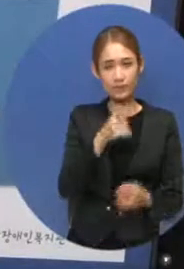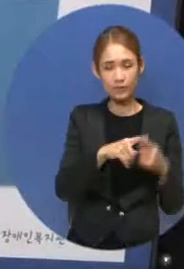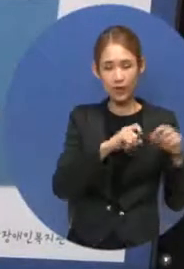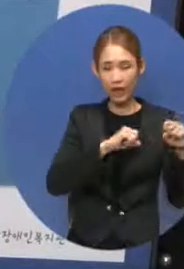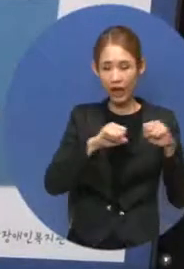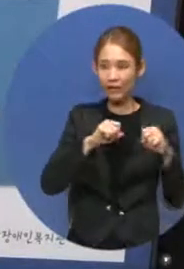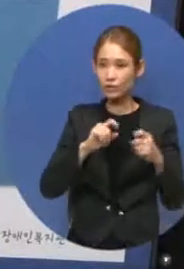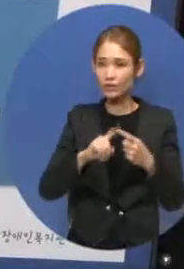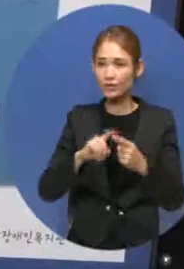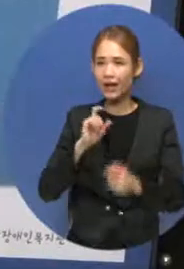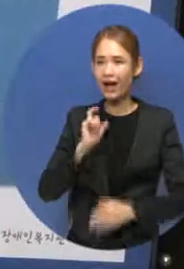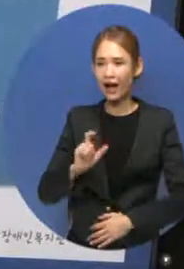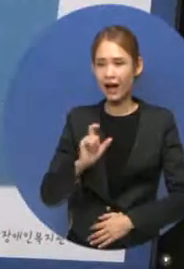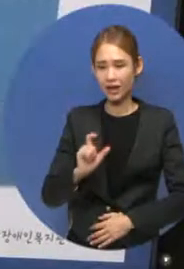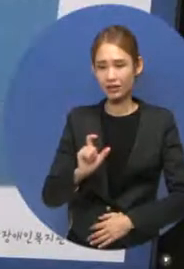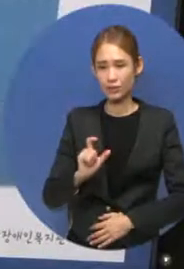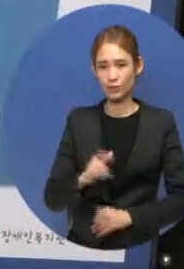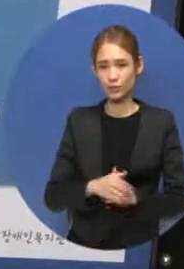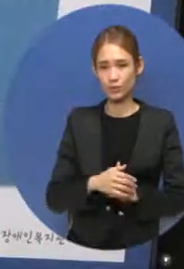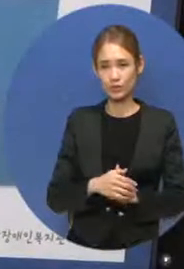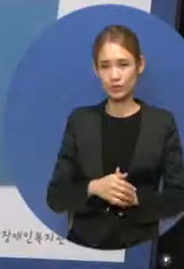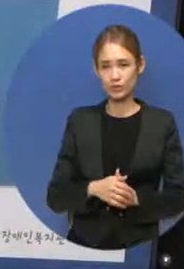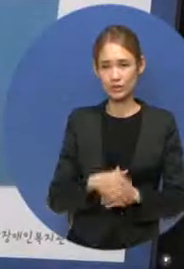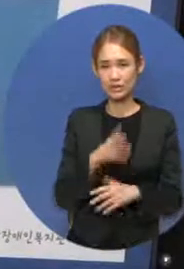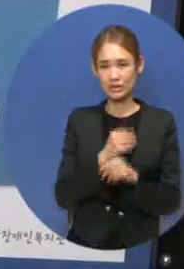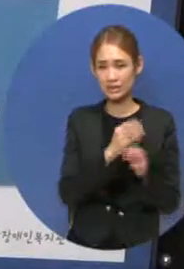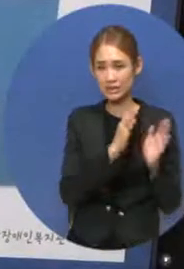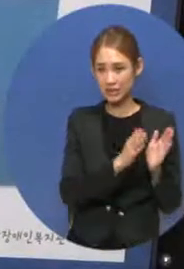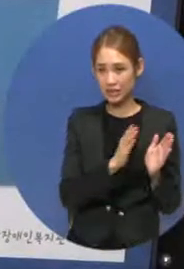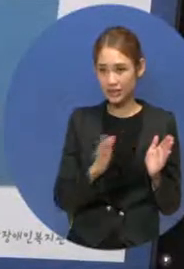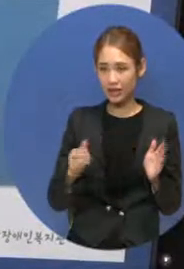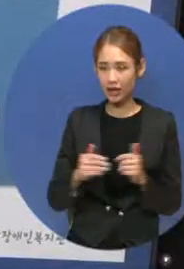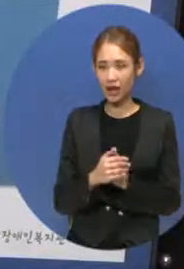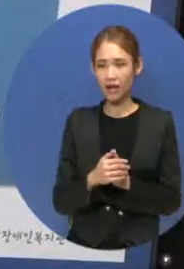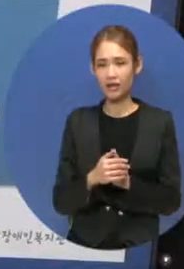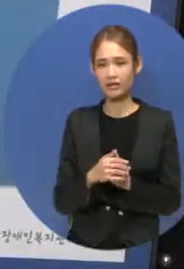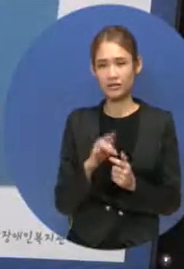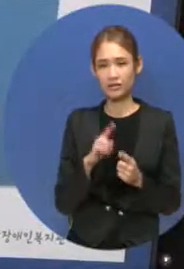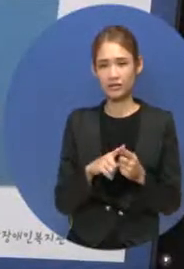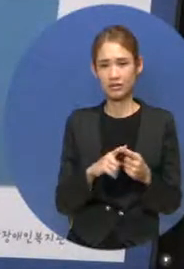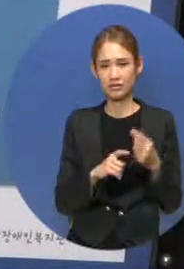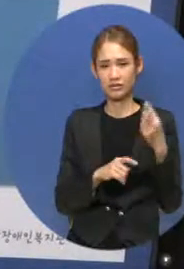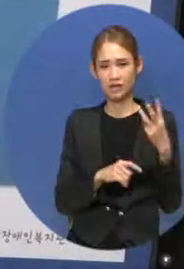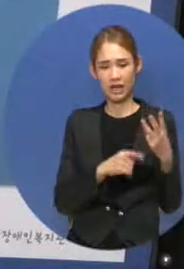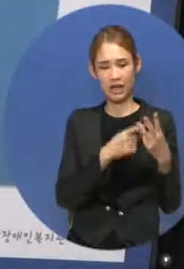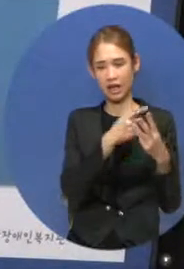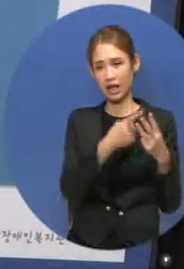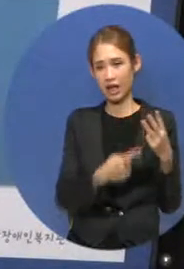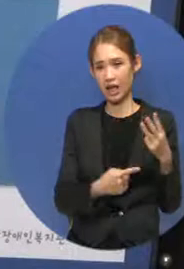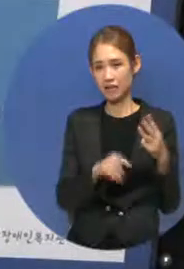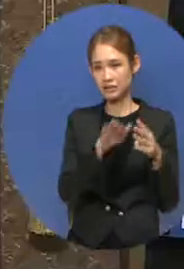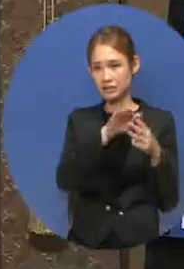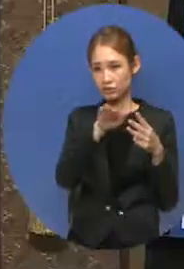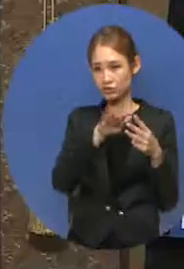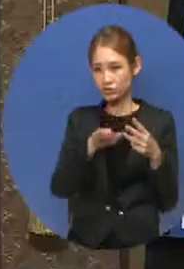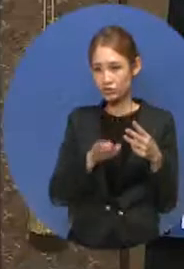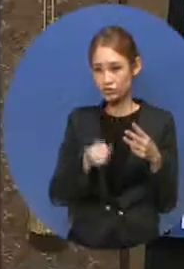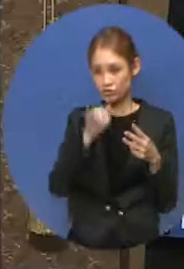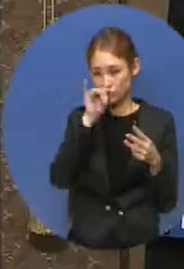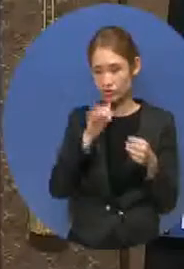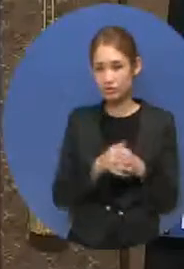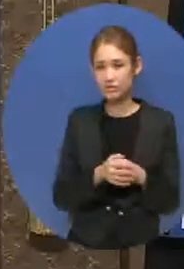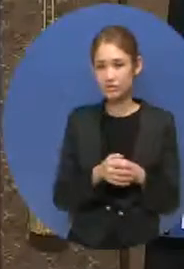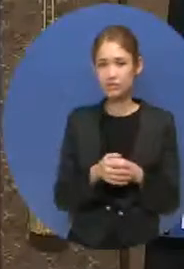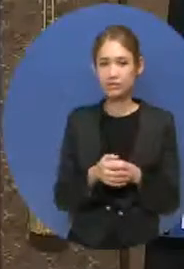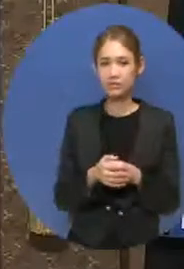있어서 강도, 빈도, 기간이라고 하는 세 가지 측면에서 어떤 그 기준을 잡는데요. 강도라고